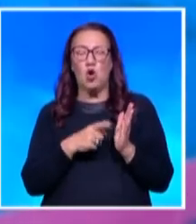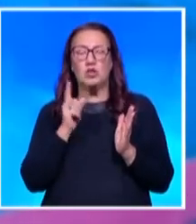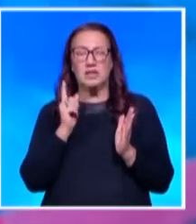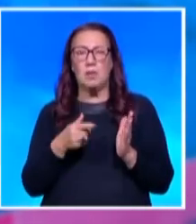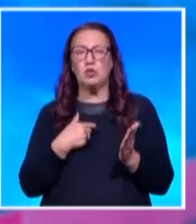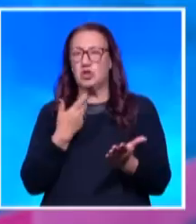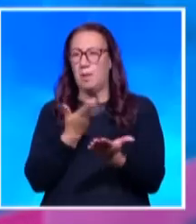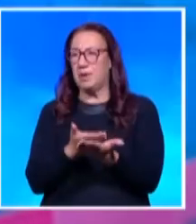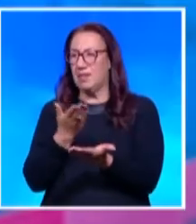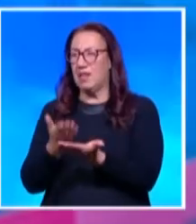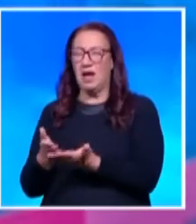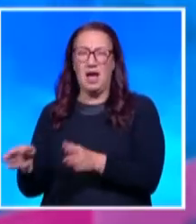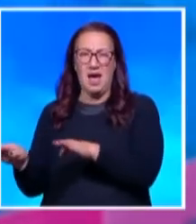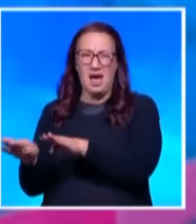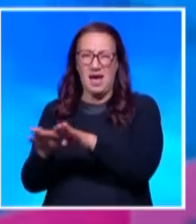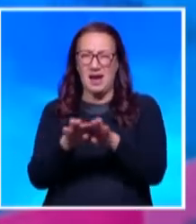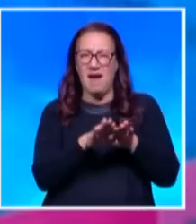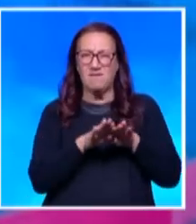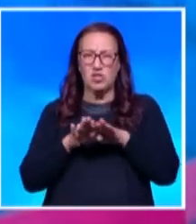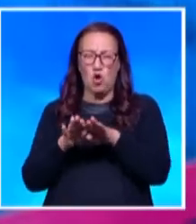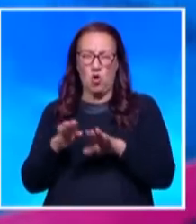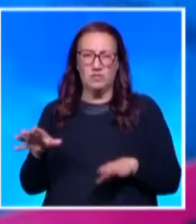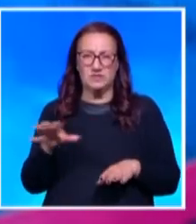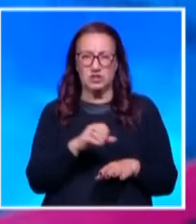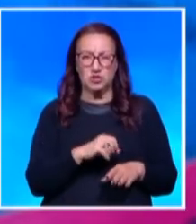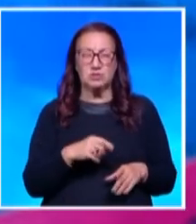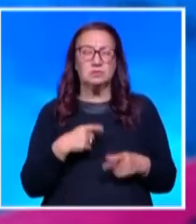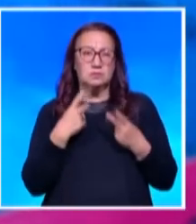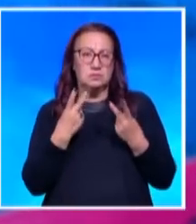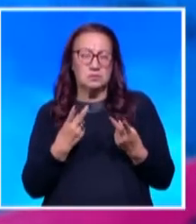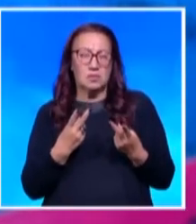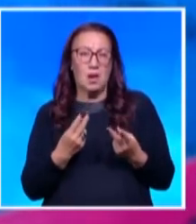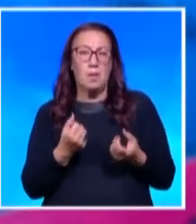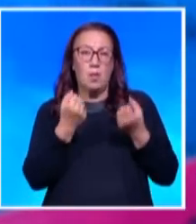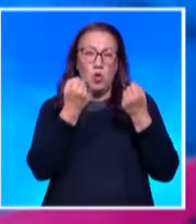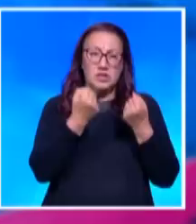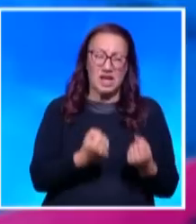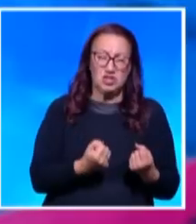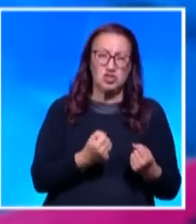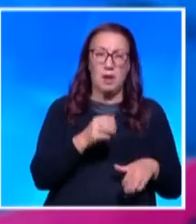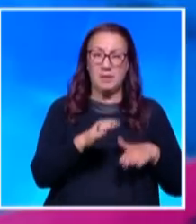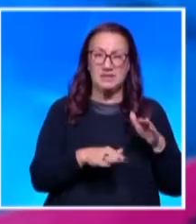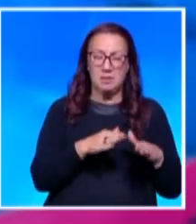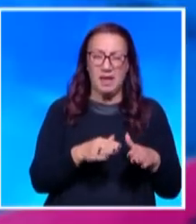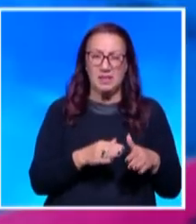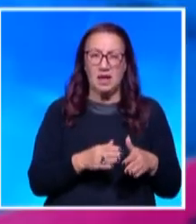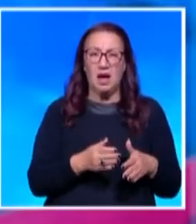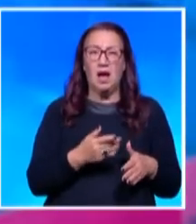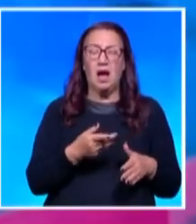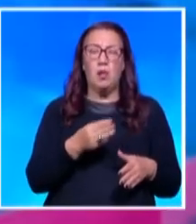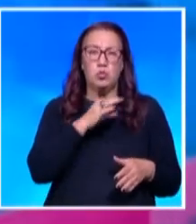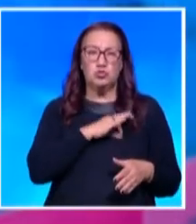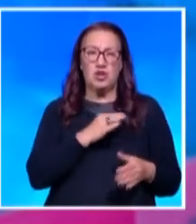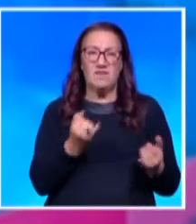граждани освен това се оказва че за по-тежки по вид престъпления се прилагат по-леки по вид наказания тоест ние нямаме никаква